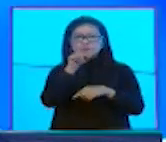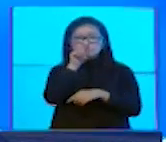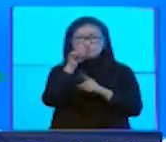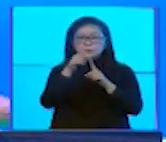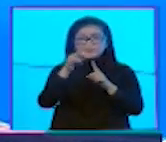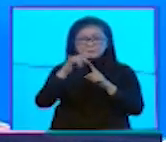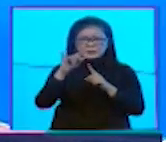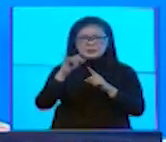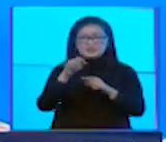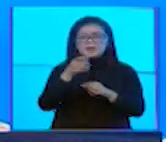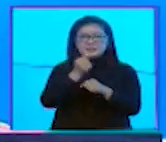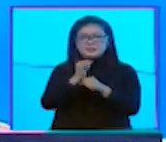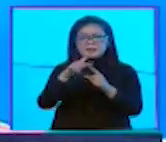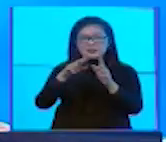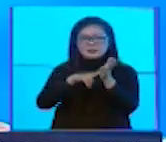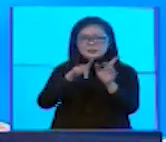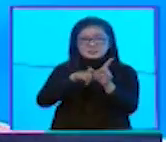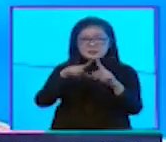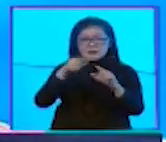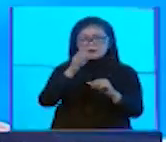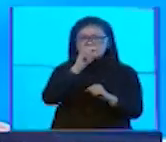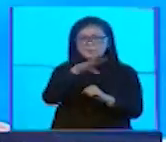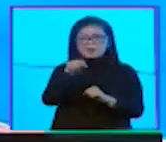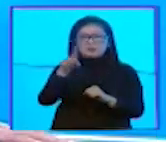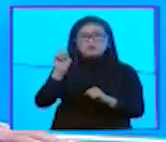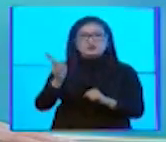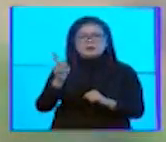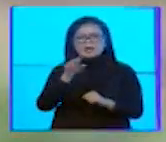Indikasi awal burung mati akibat keracunan insektisida.